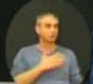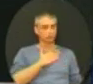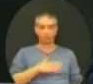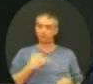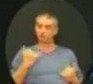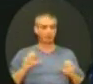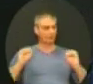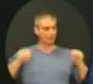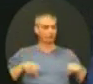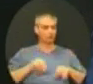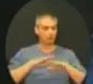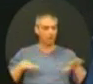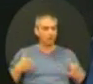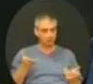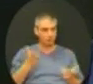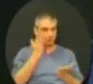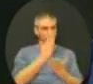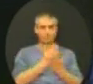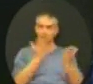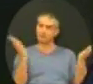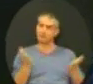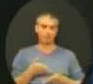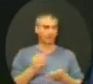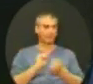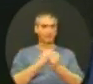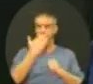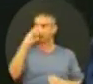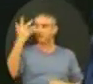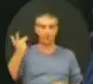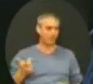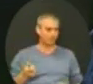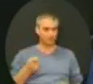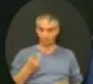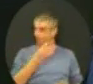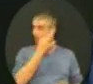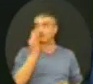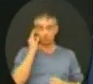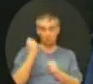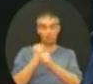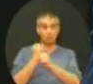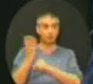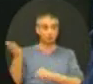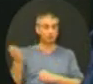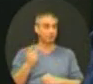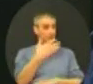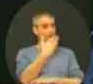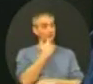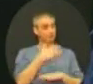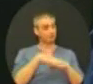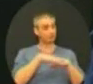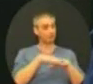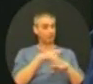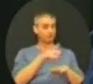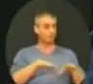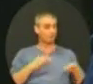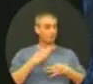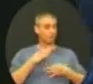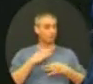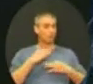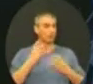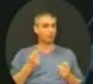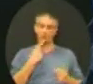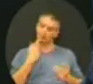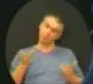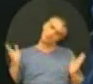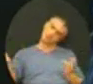עכשיו להשתלט על אדמות באמצע הנגב, באמצע הגליל, באמצע... בדואים עושים את זה. רק רגע, והמדינה תגידו, סליחה, אלה האדמות שלי.